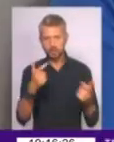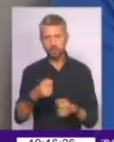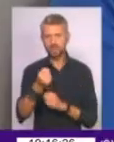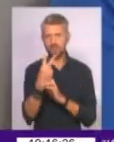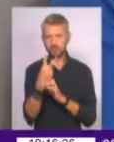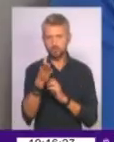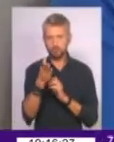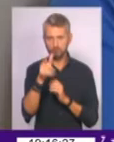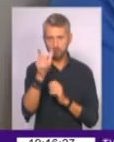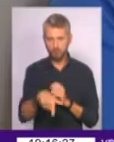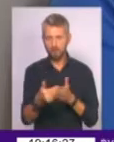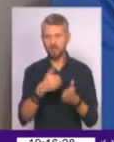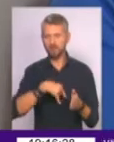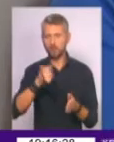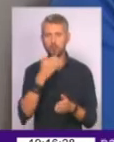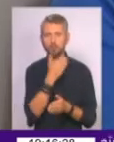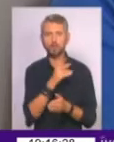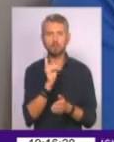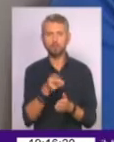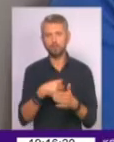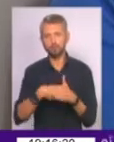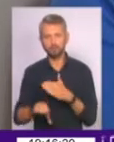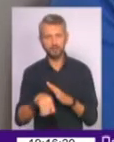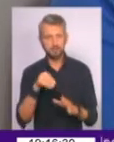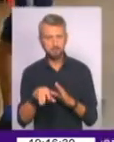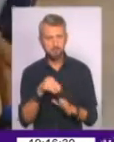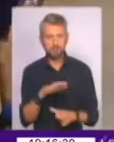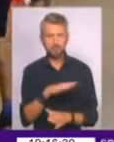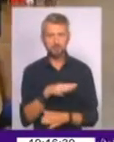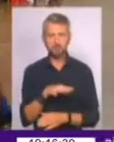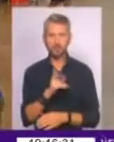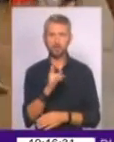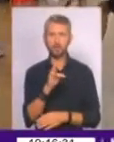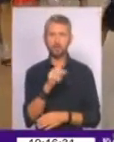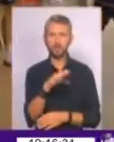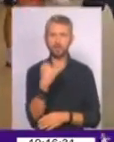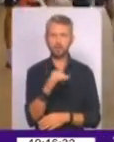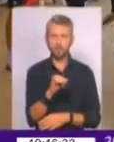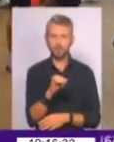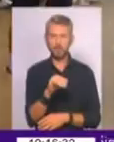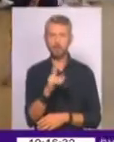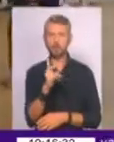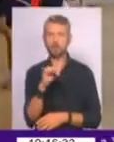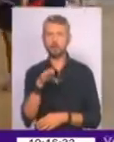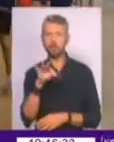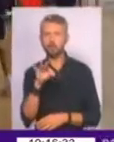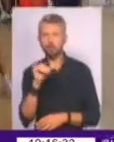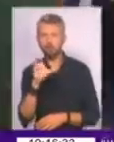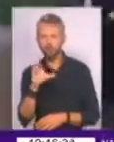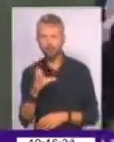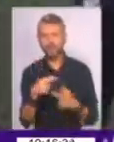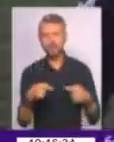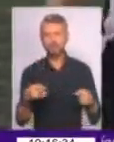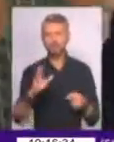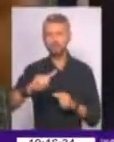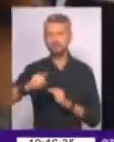напередодні відльоту. Останніми, хто покинув табір збірної, стали Максим Конате і Павло Крутоус. Від решти Морзін